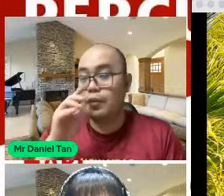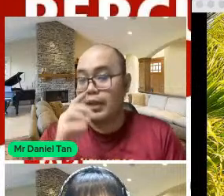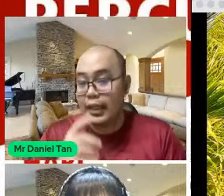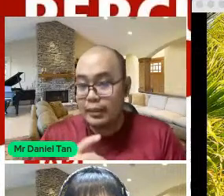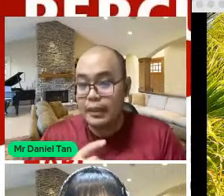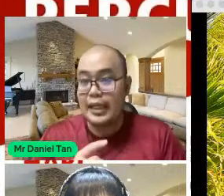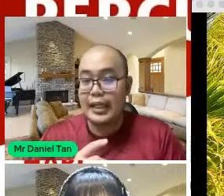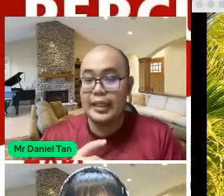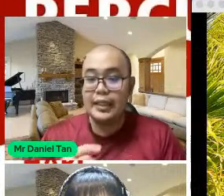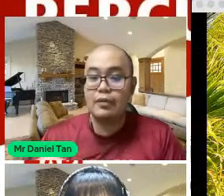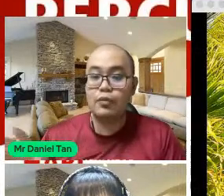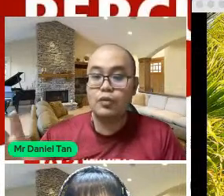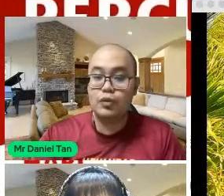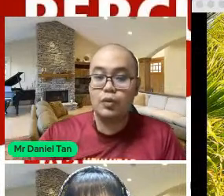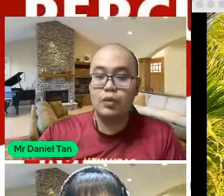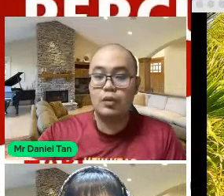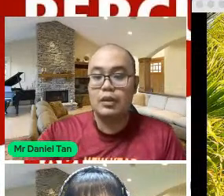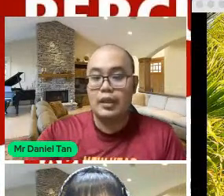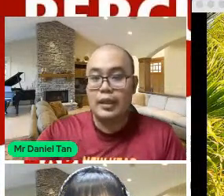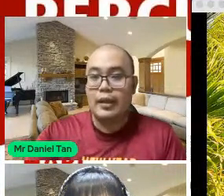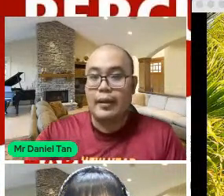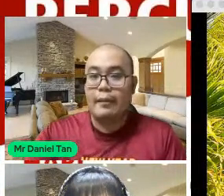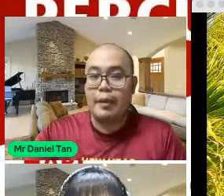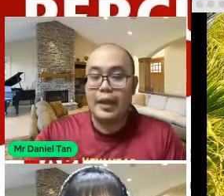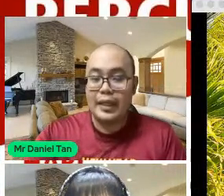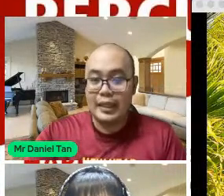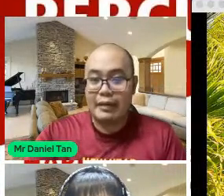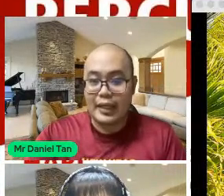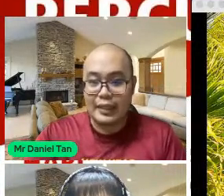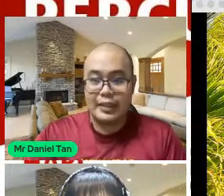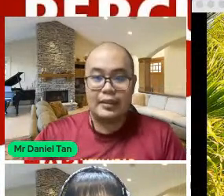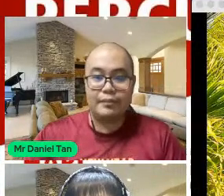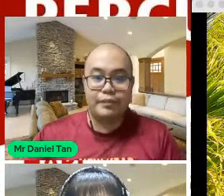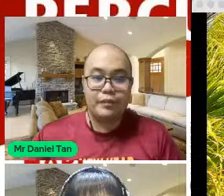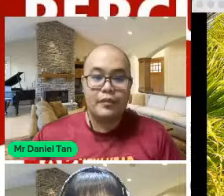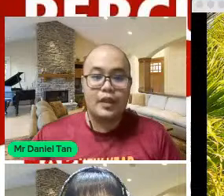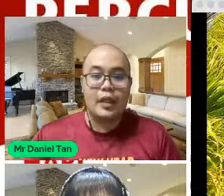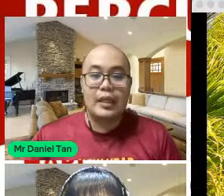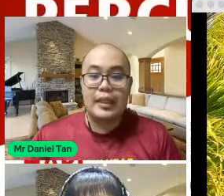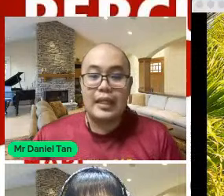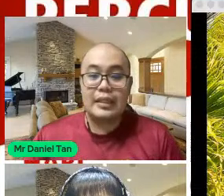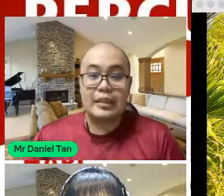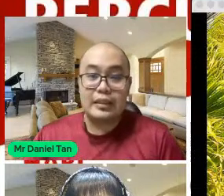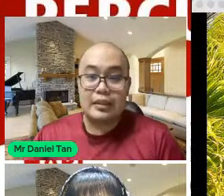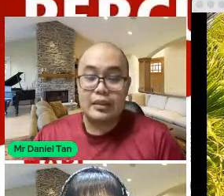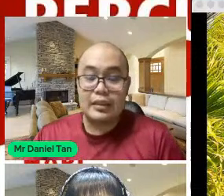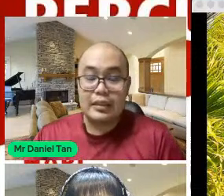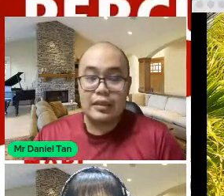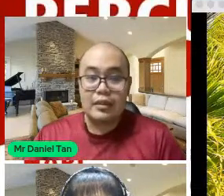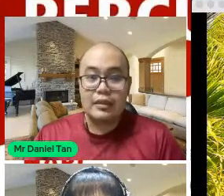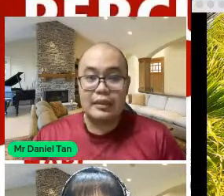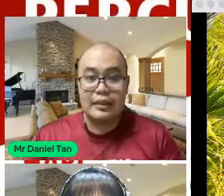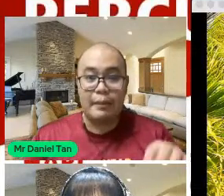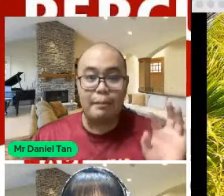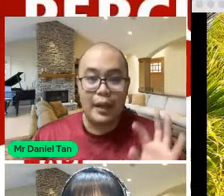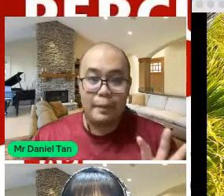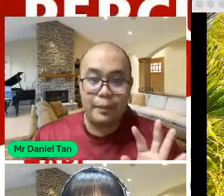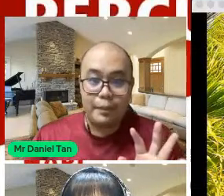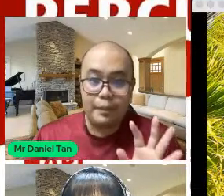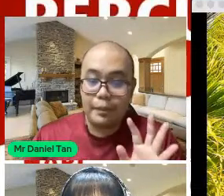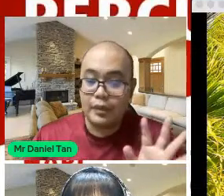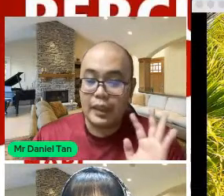jauh menggunakan belalainya untuk memanggil rekannya dan Hai